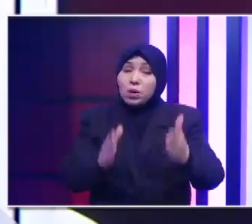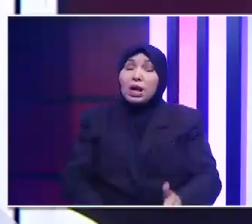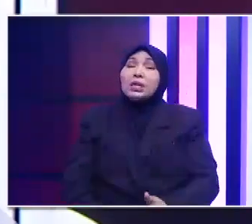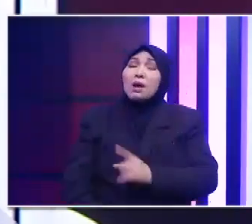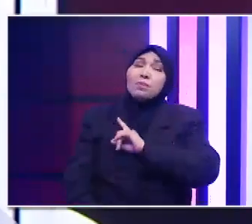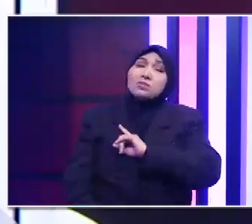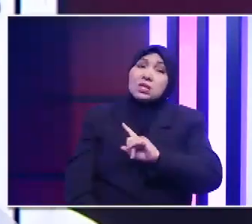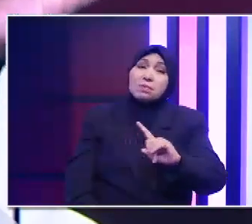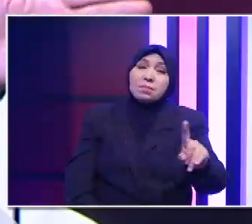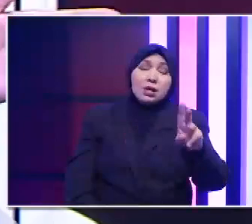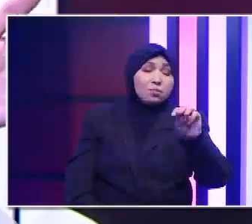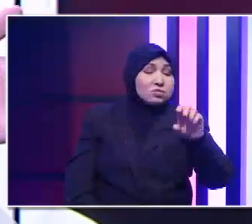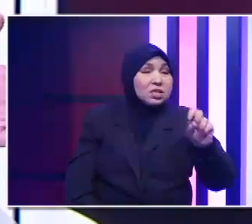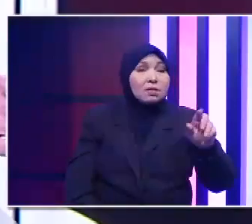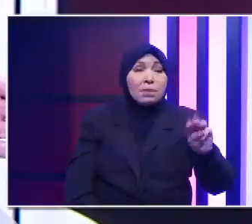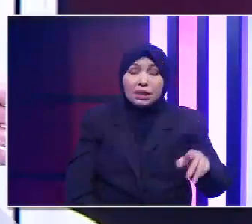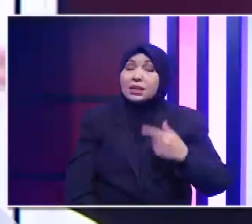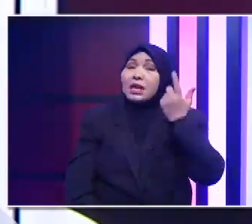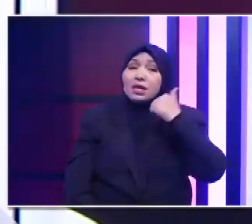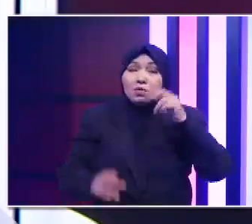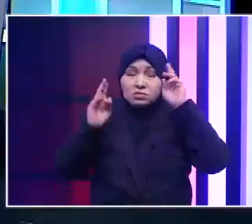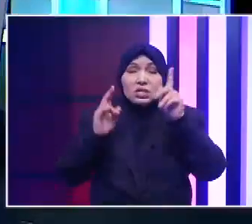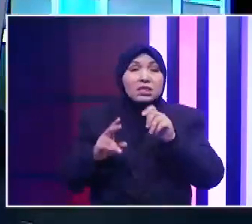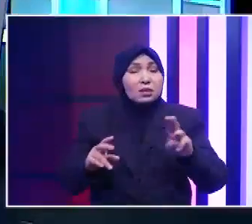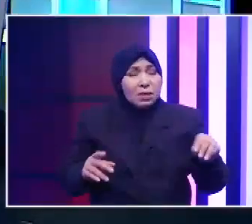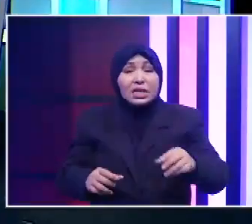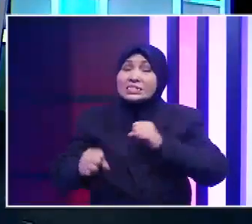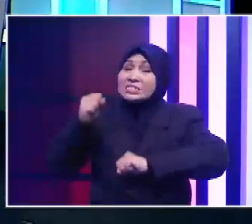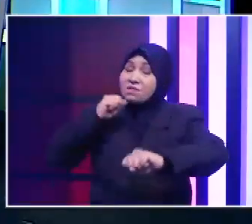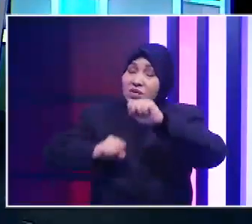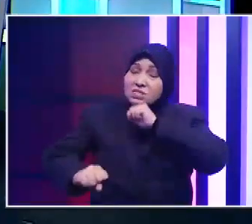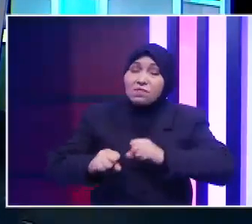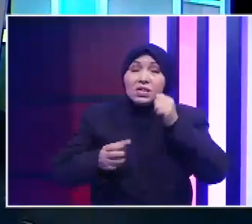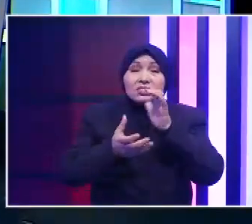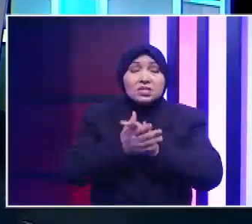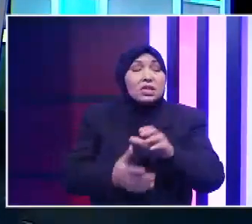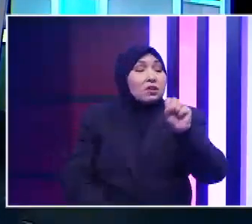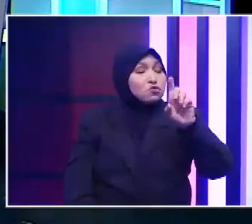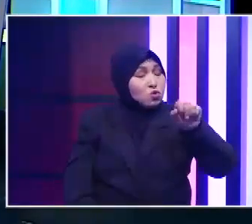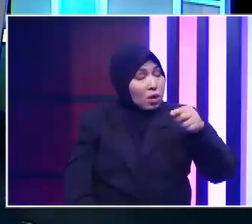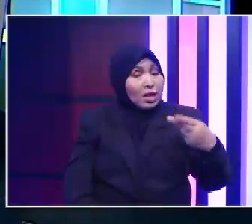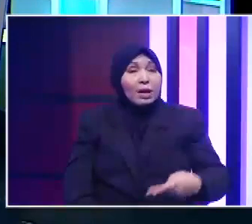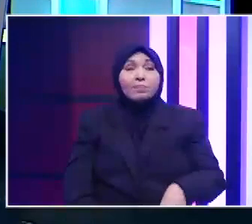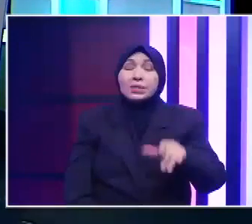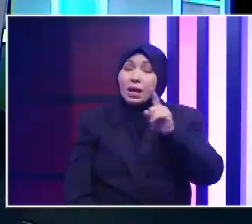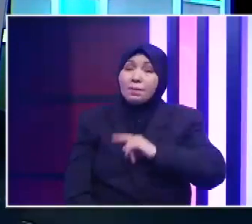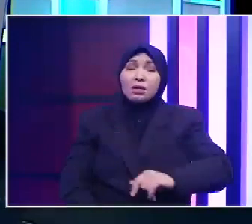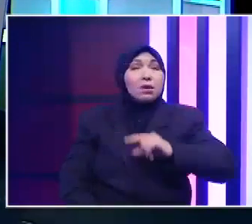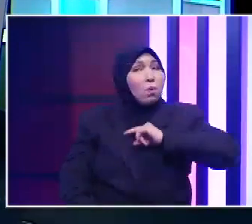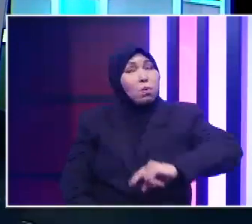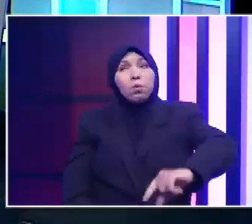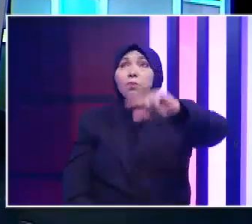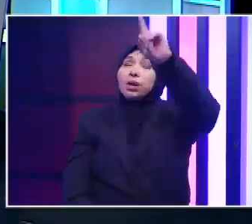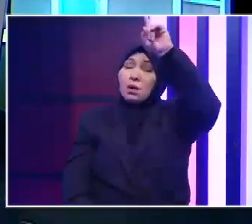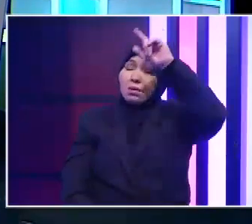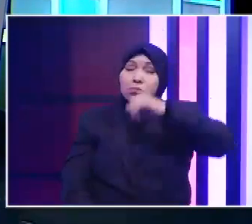muslimah ini outside ambil disebutkan TNI sifat-sifat seorang istri yang soleha muslimah yang muslim menyerahkan diri kepada